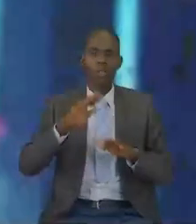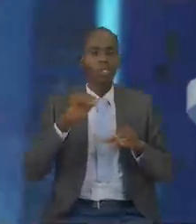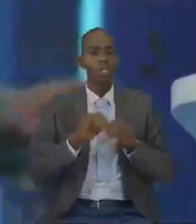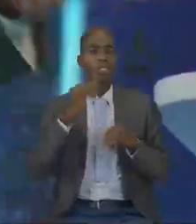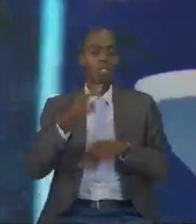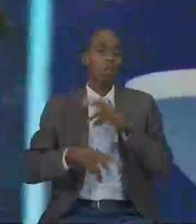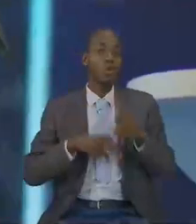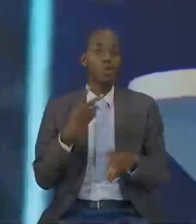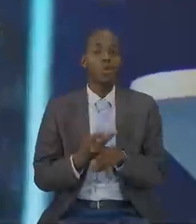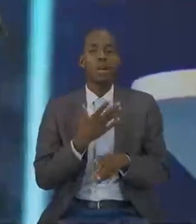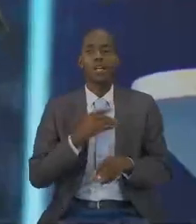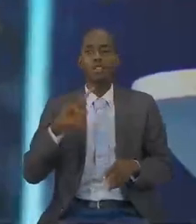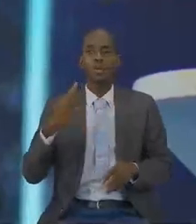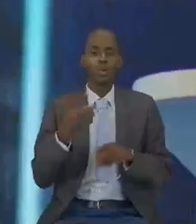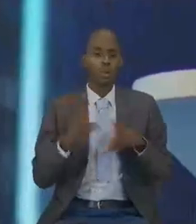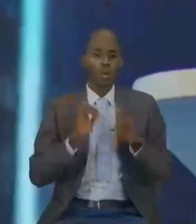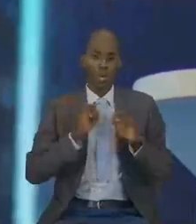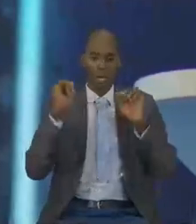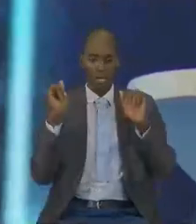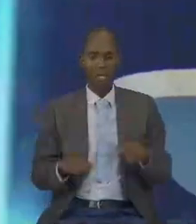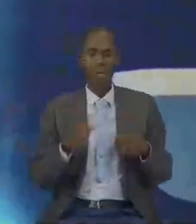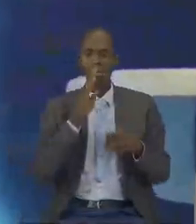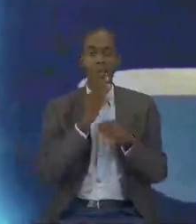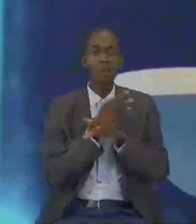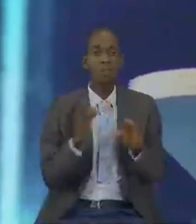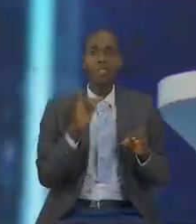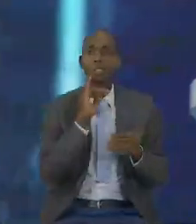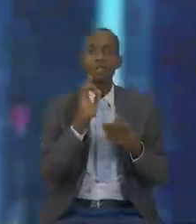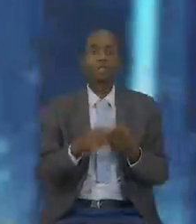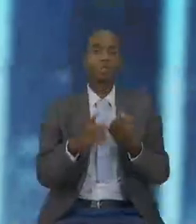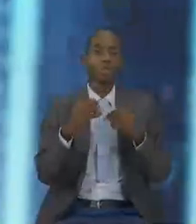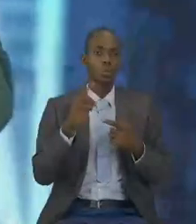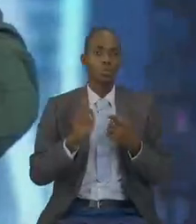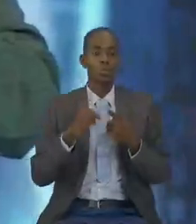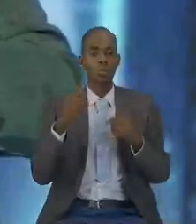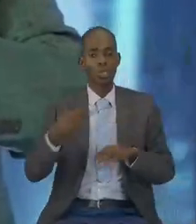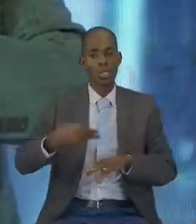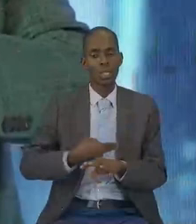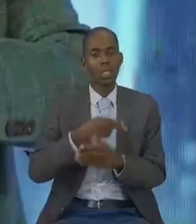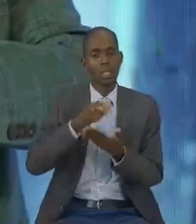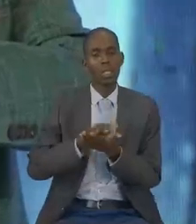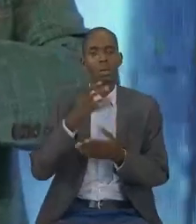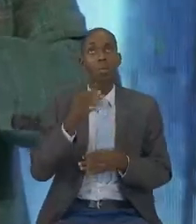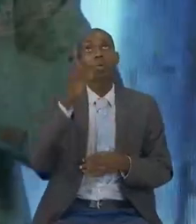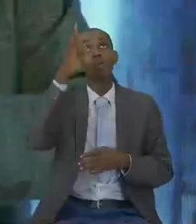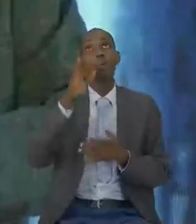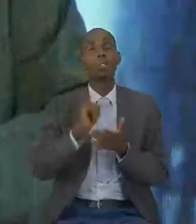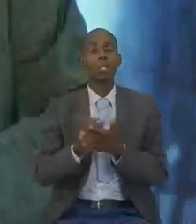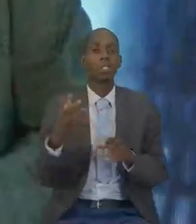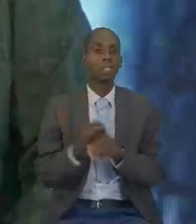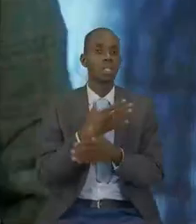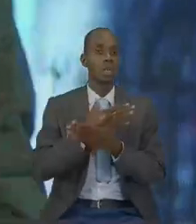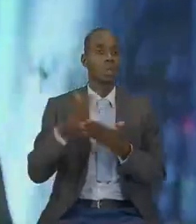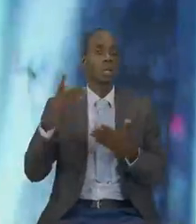épreuves, les troubles et les problèmes dans le monde. Et le seul moyen par lequel je peux être libre, c'est de venir à l'agneau de